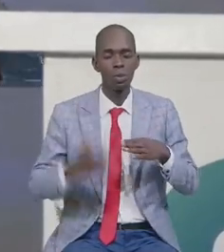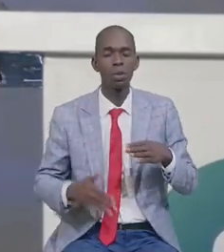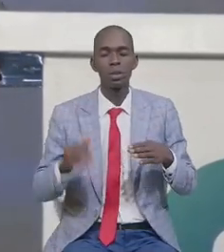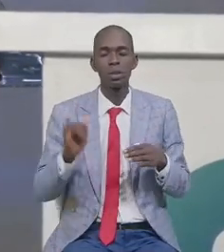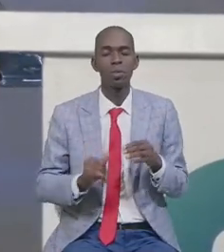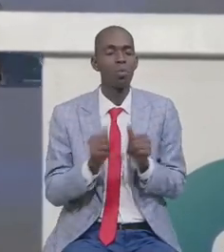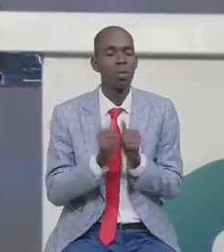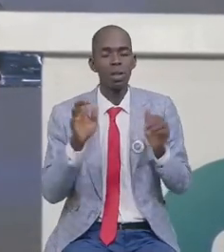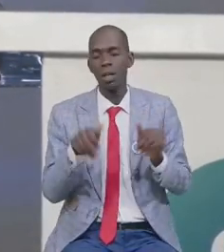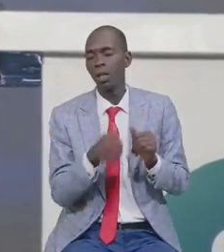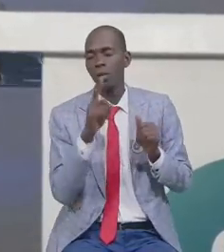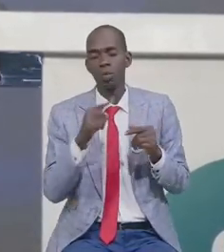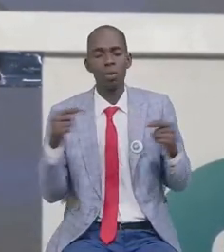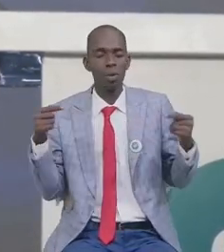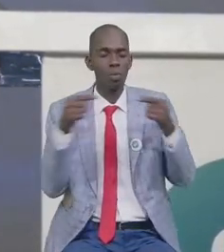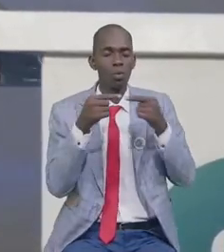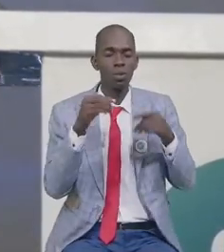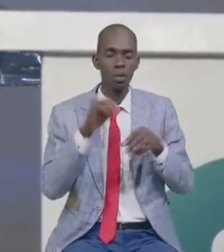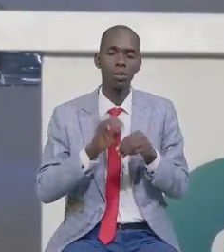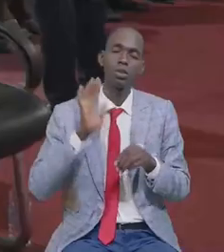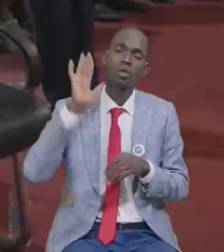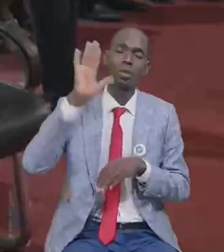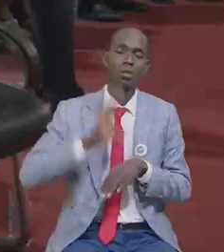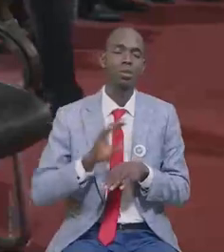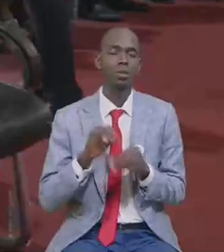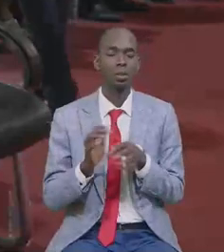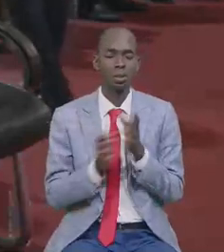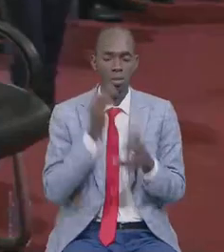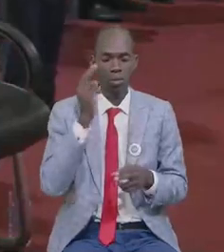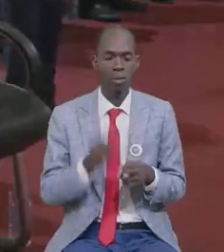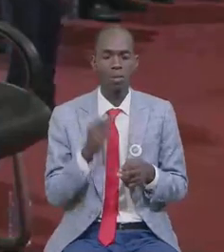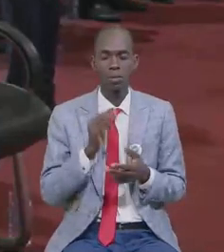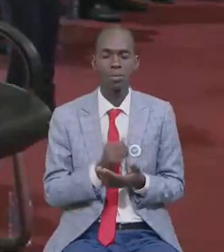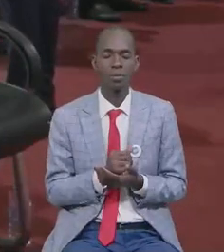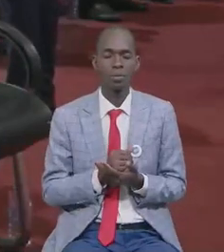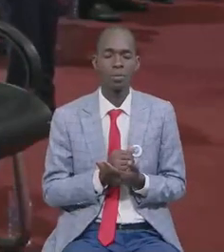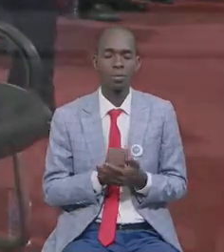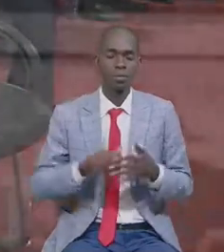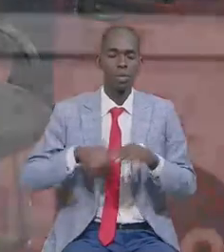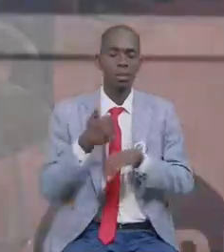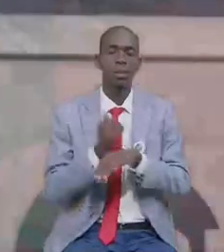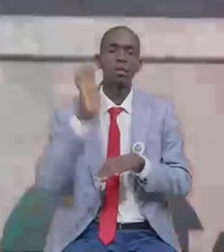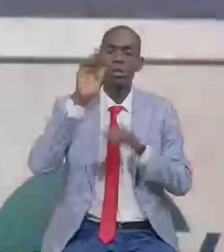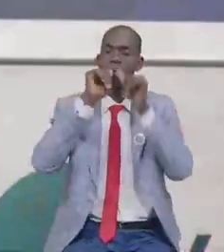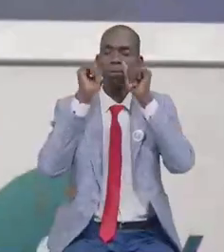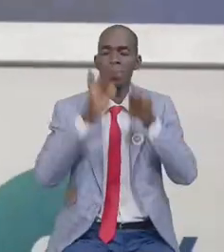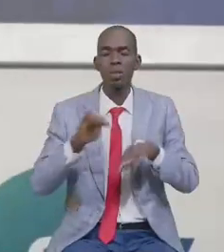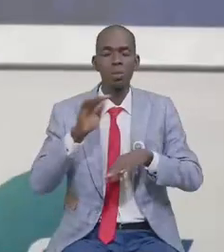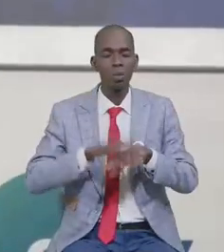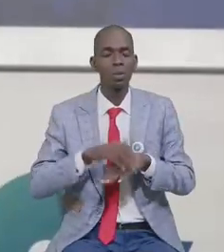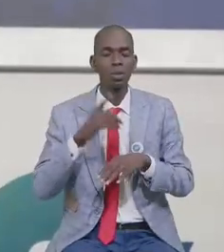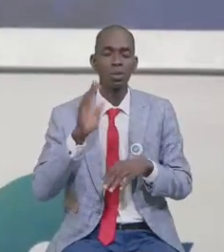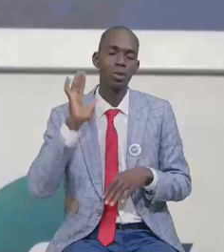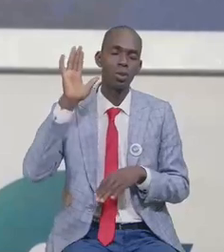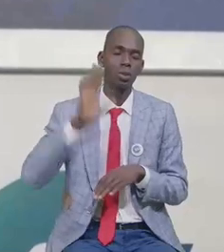rival, dans ton église, au nom de Jésus. Confirme tes bénédictions sur ton église,